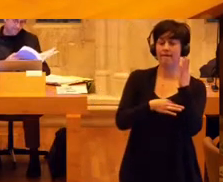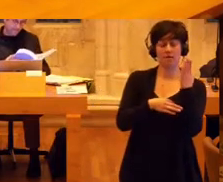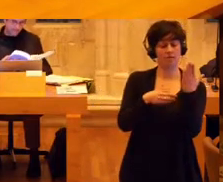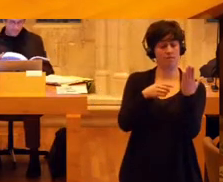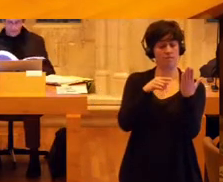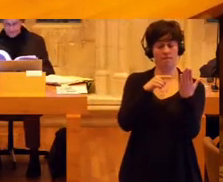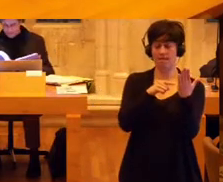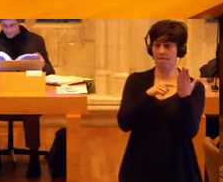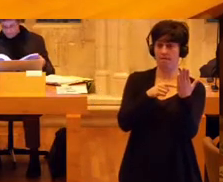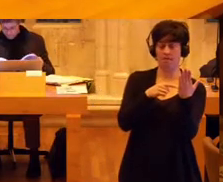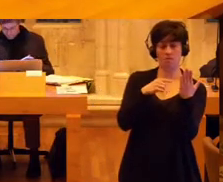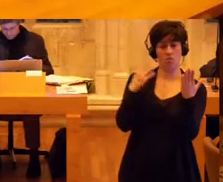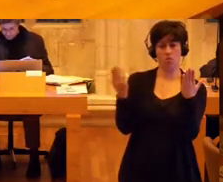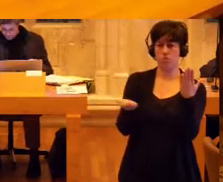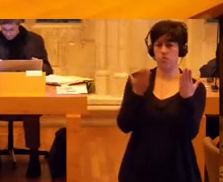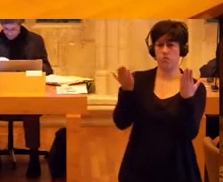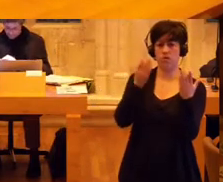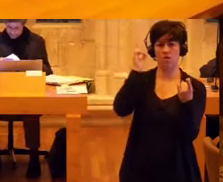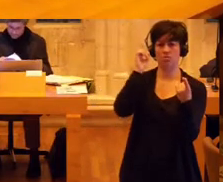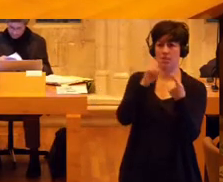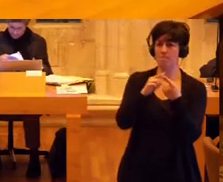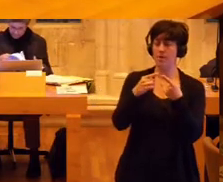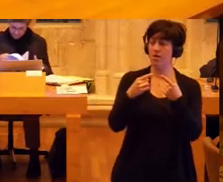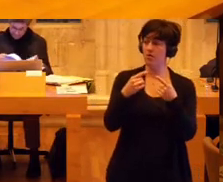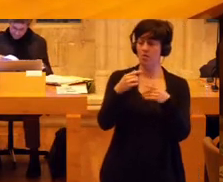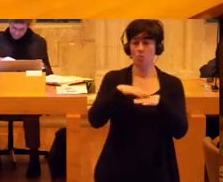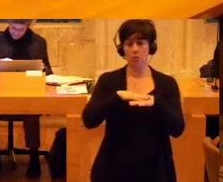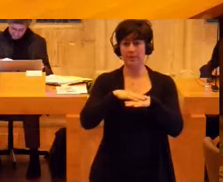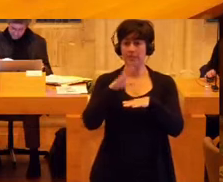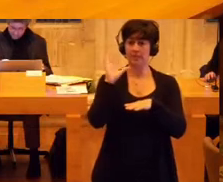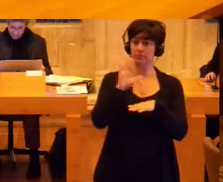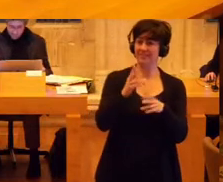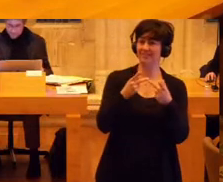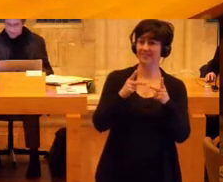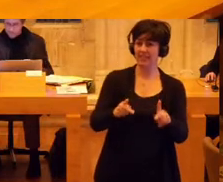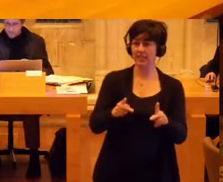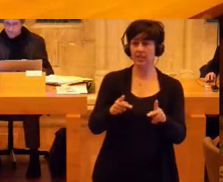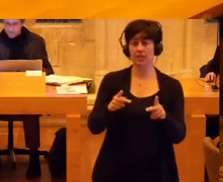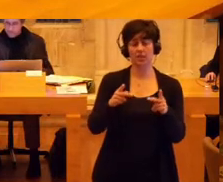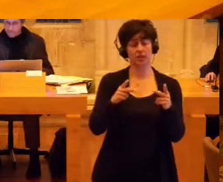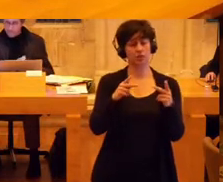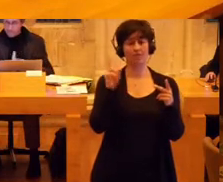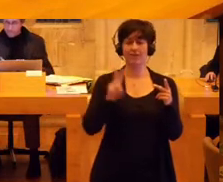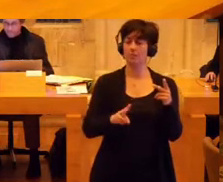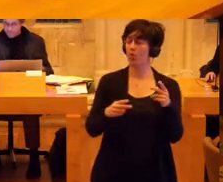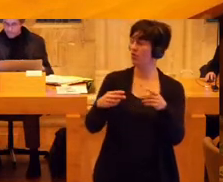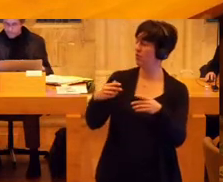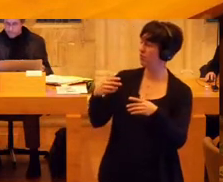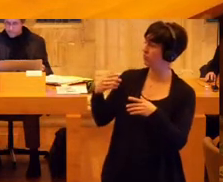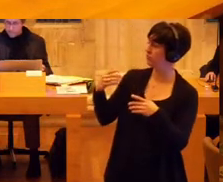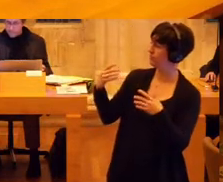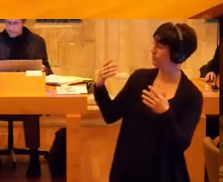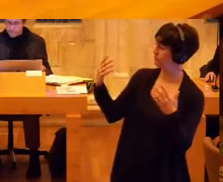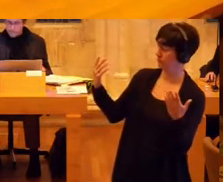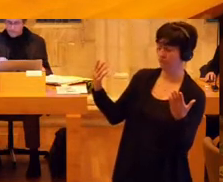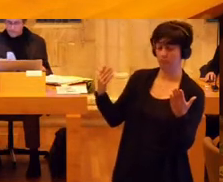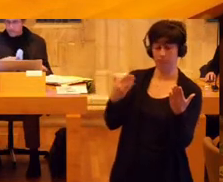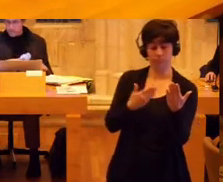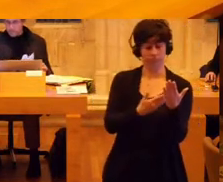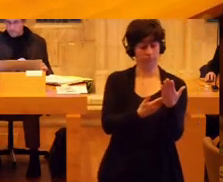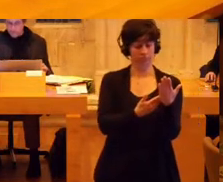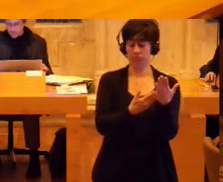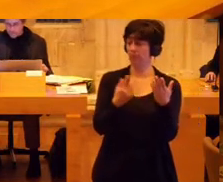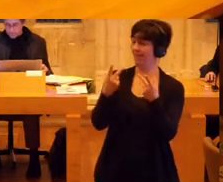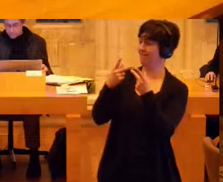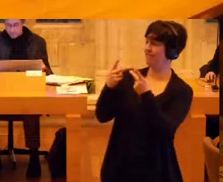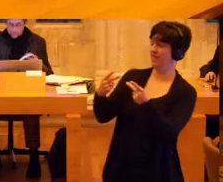ville, où nous avons eu droit à tous les lourds investissements qui ont été menés par la